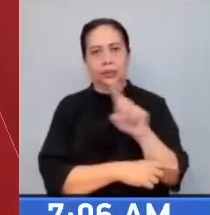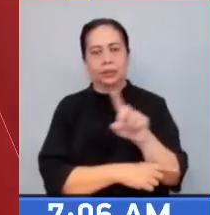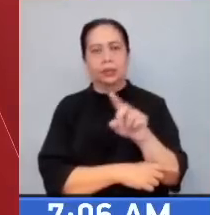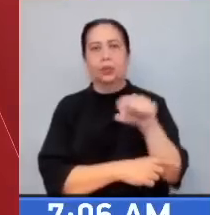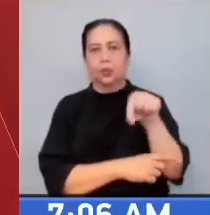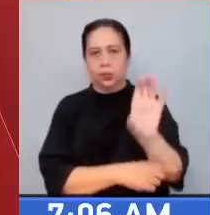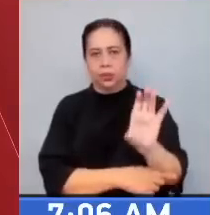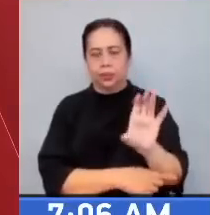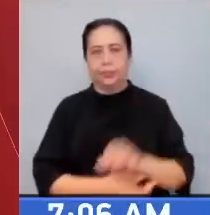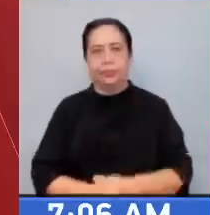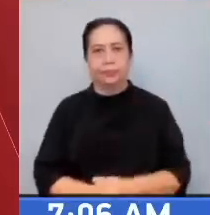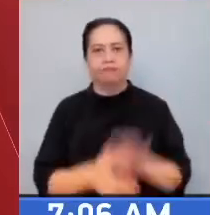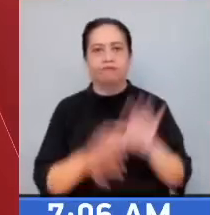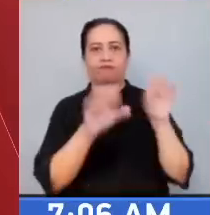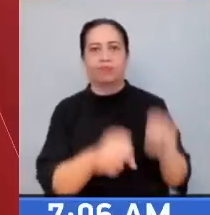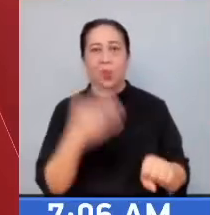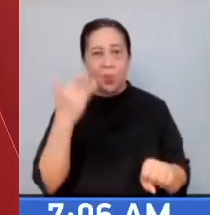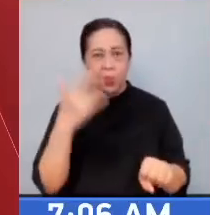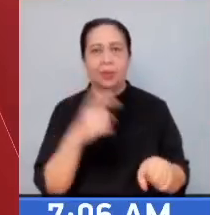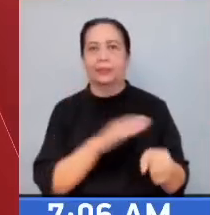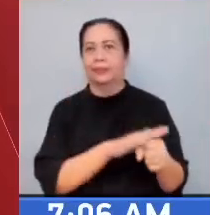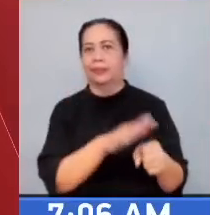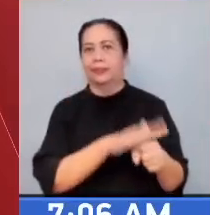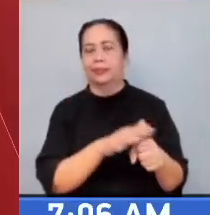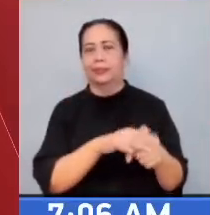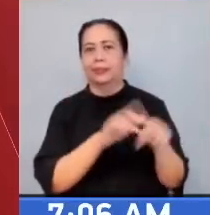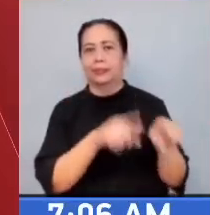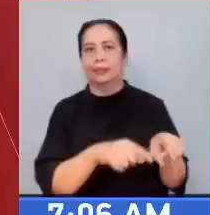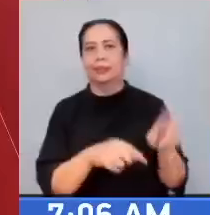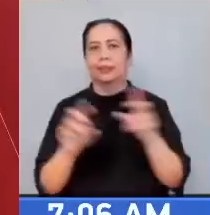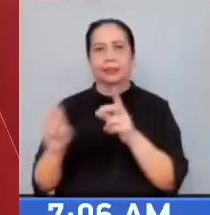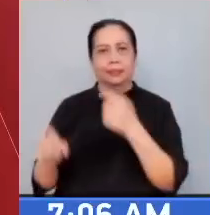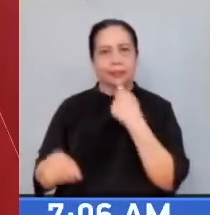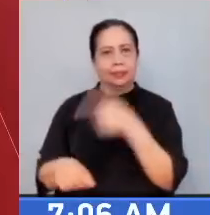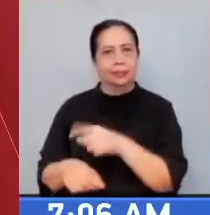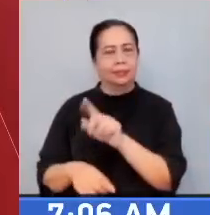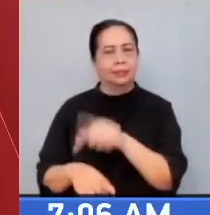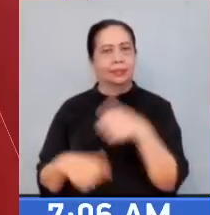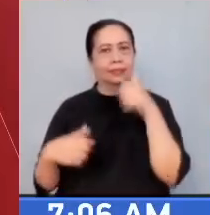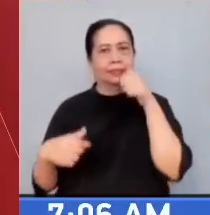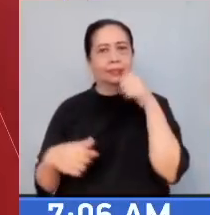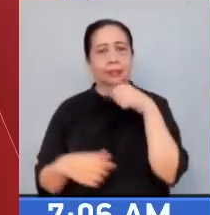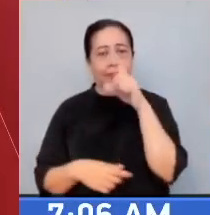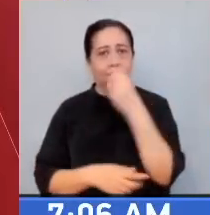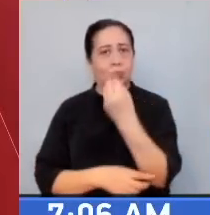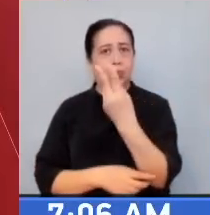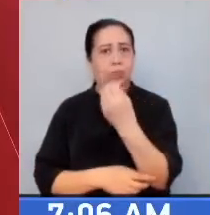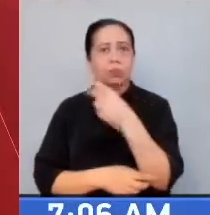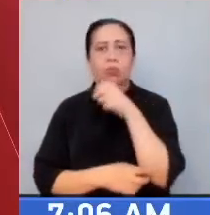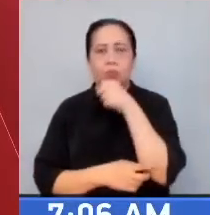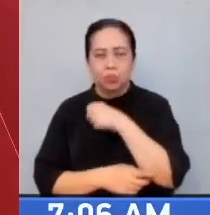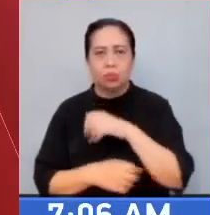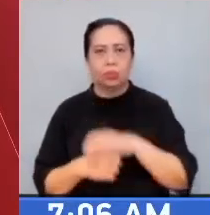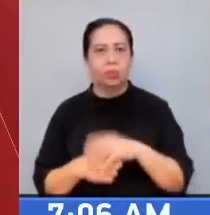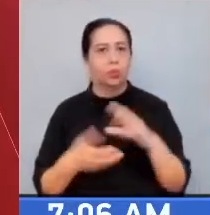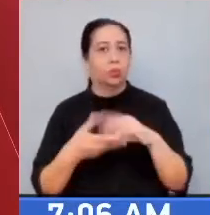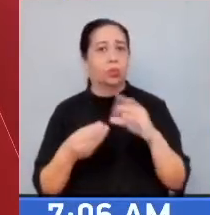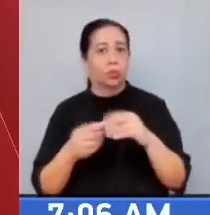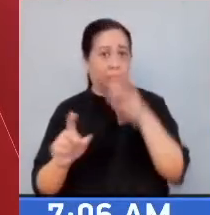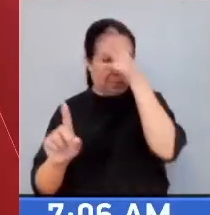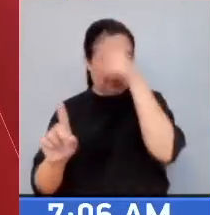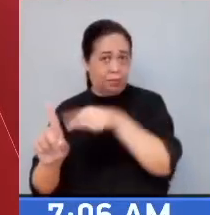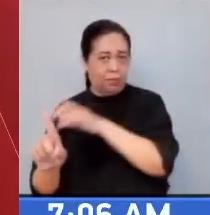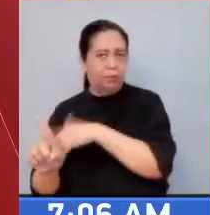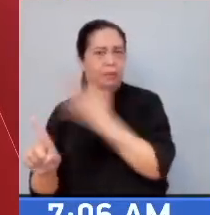Hinuli siya dahil sa pangmamolestiya at panggagahasa umano sa isang babaeng 12 taong gulang. Kwento ng ama ng biktima, dati nagtatrabaho sa